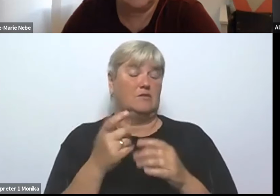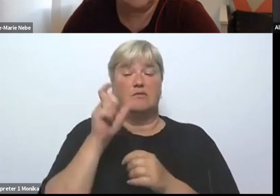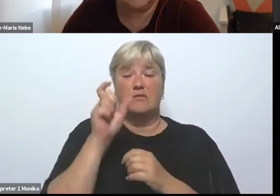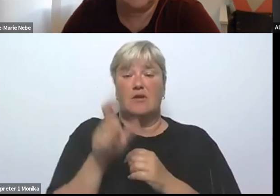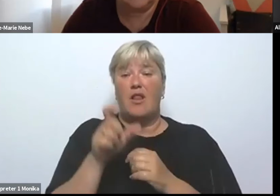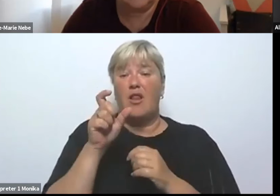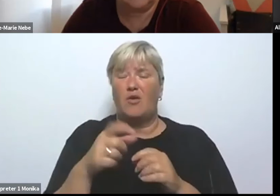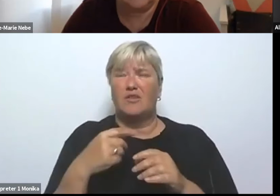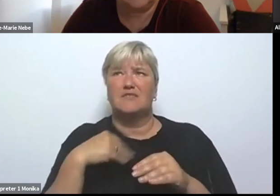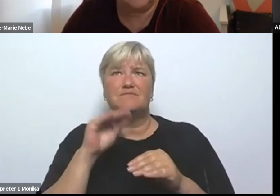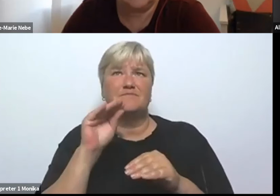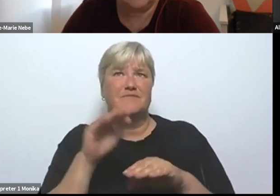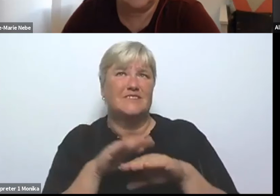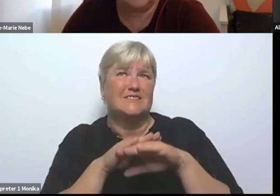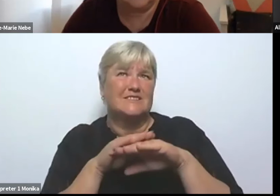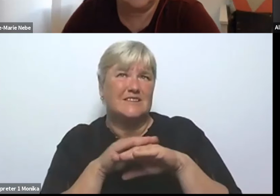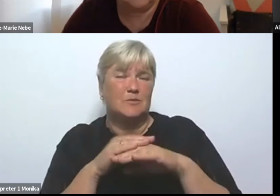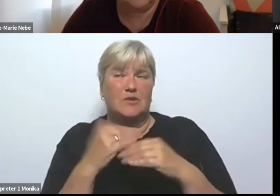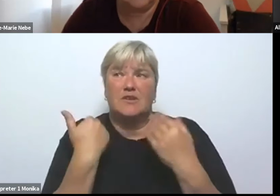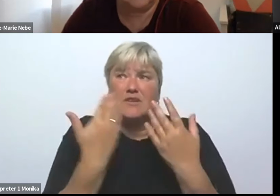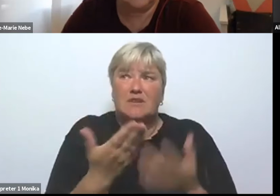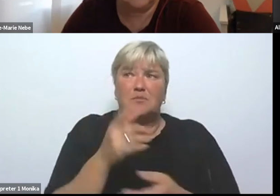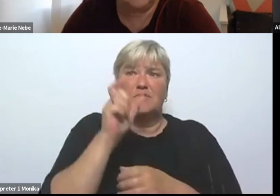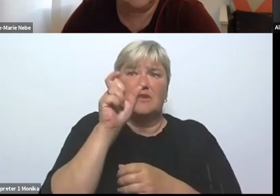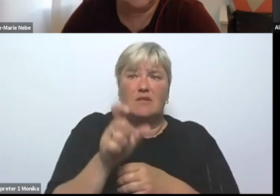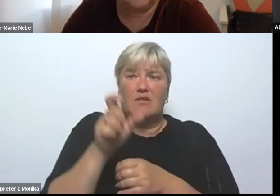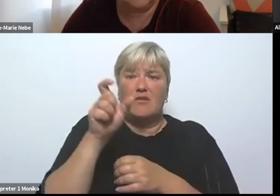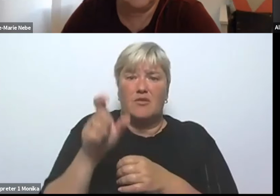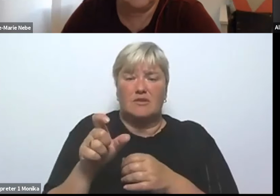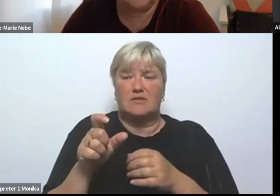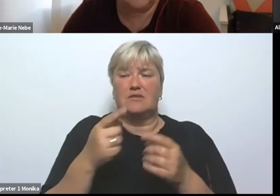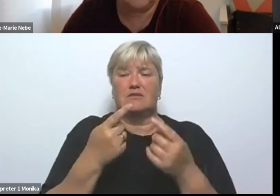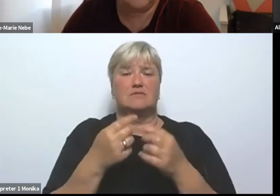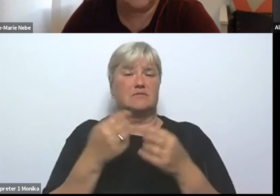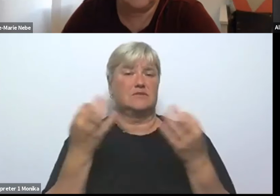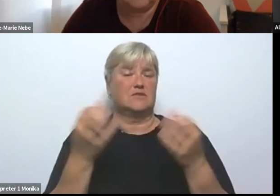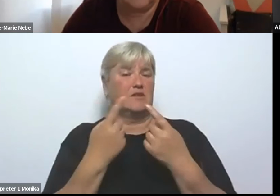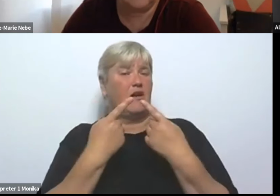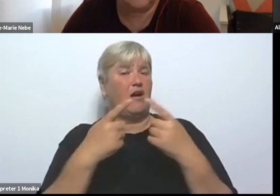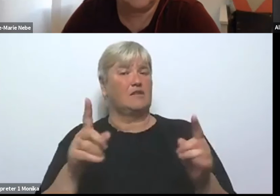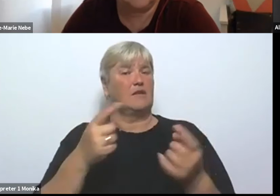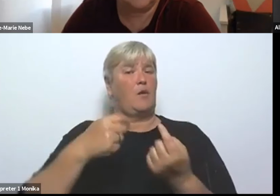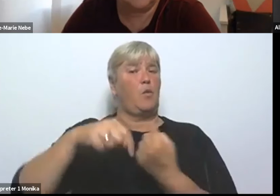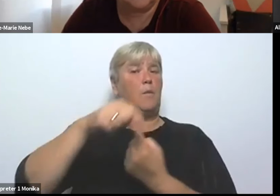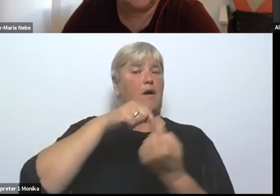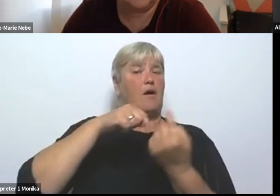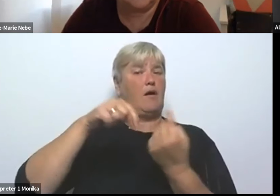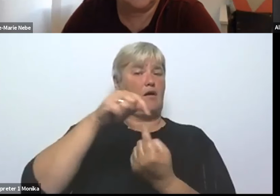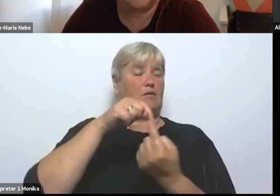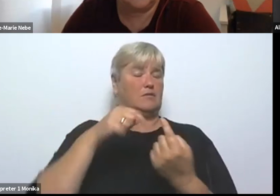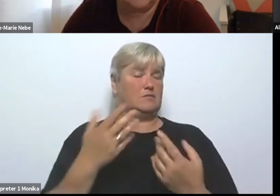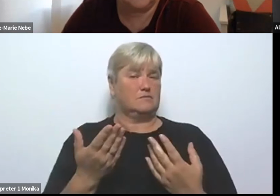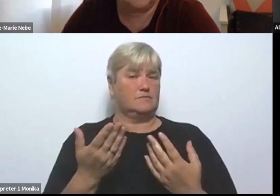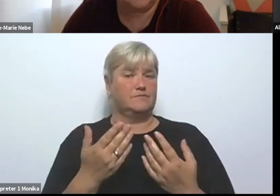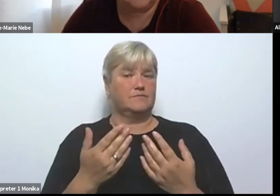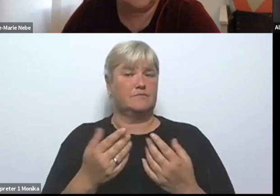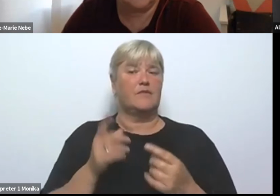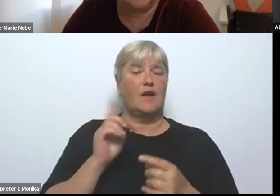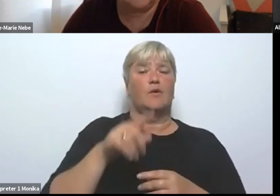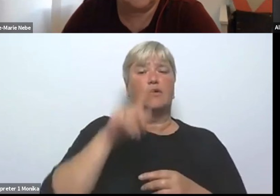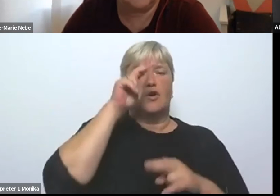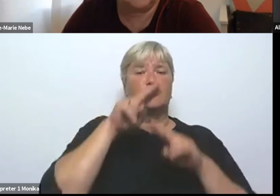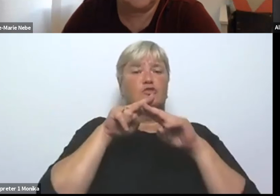dafür zu sensibilisieren, dass es eben Menschen gibt, die mit Dingen anders umgehen, als man vielleicht selber tut. Das tun wir auch bei der Deutschen Rentenversicherung,